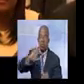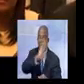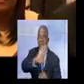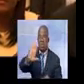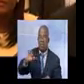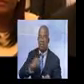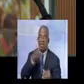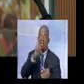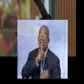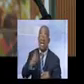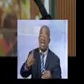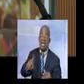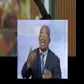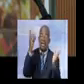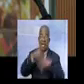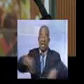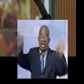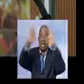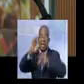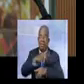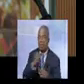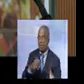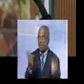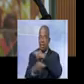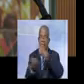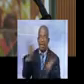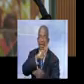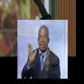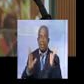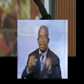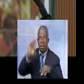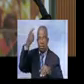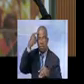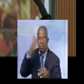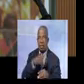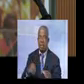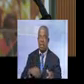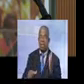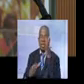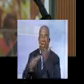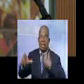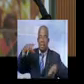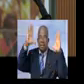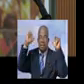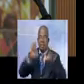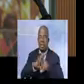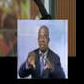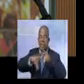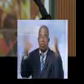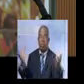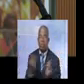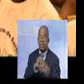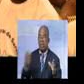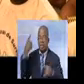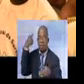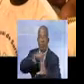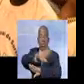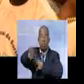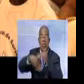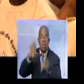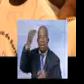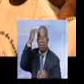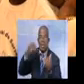s'inscrive comme une priorité. Représentant le gouvernement, la vice-présidente du comité interministériel a appelé tous